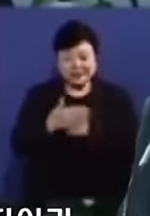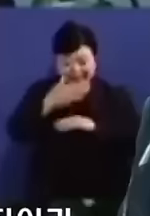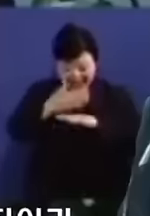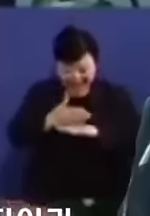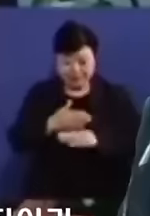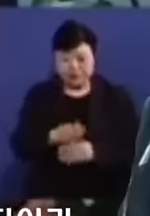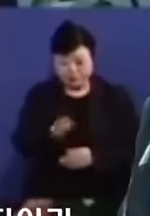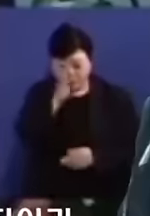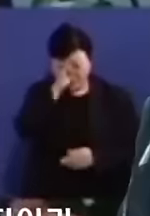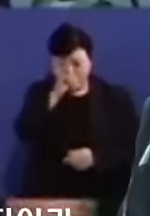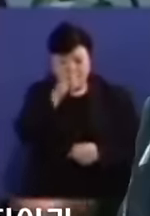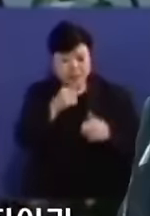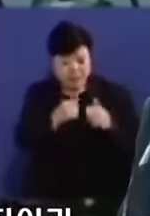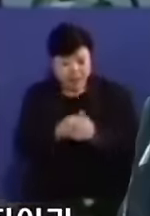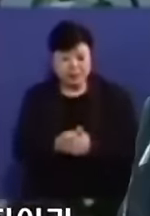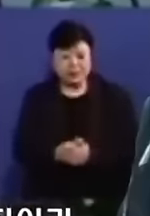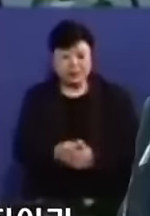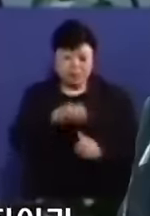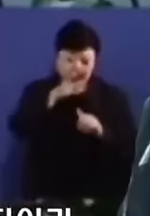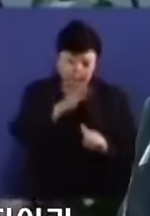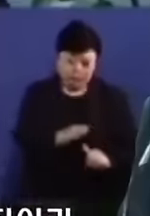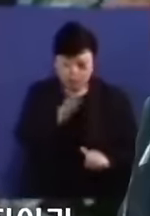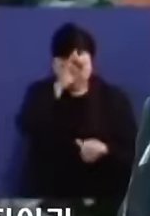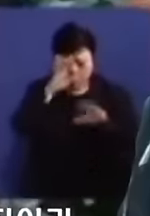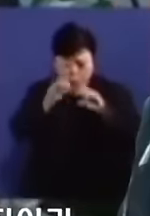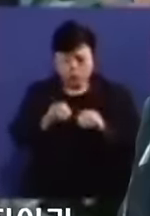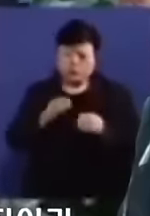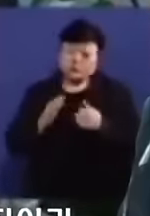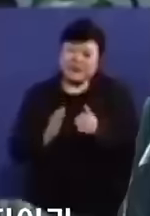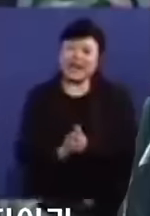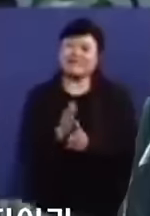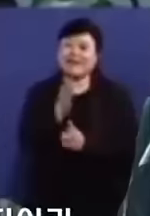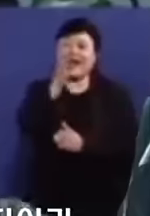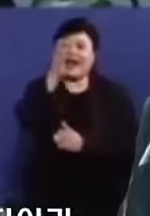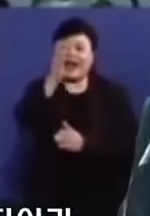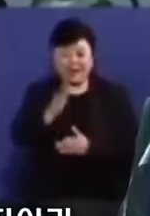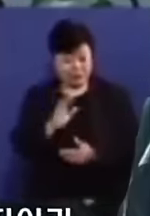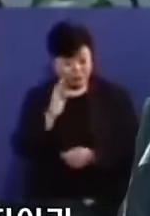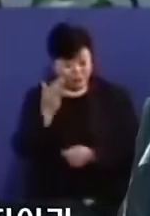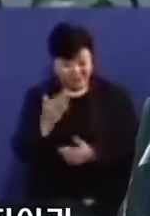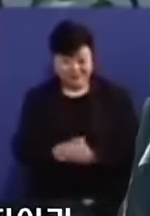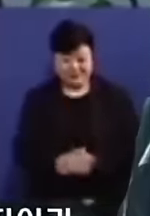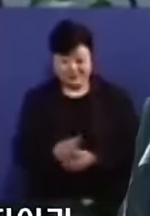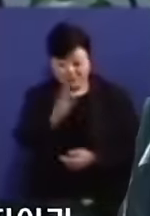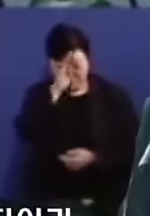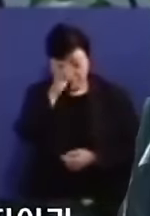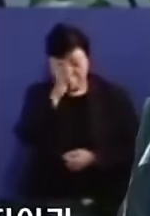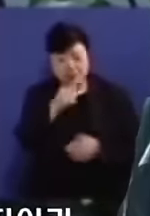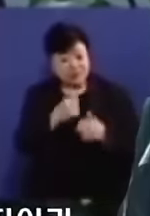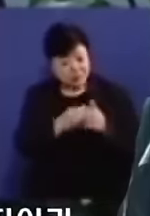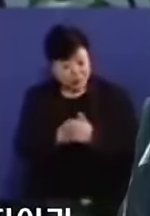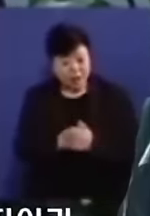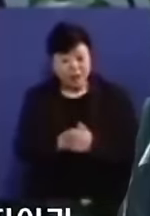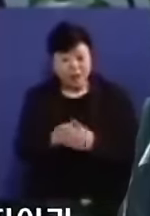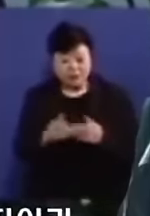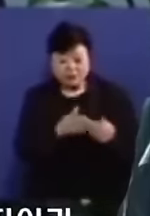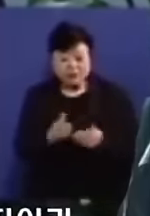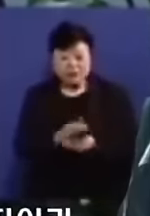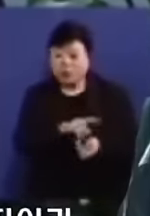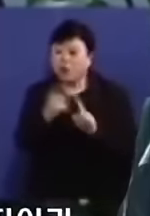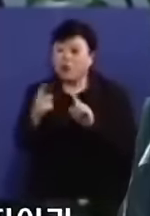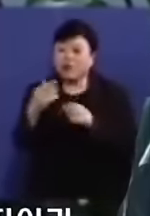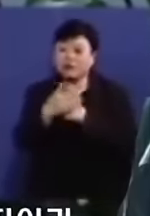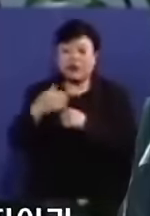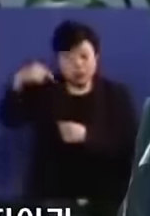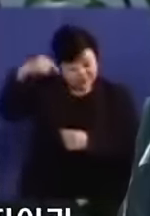되고, 병들었기 때문에 안수받고 병 나았다고 할렐루야 하고 야단하는 것은 병들었기 때문에 치료의 은혜를 느낄